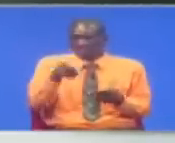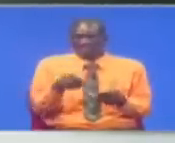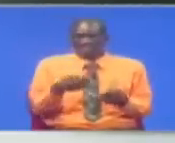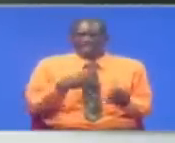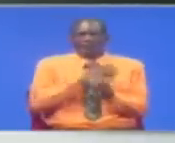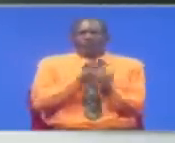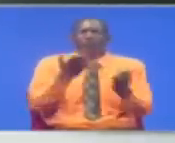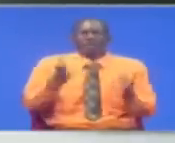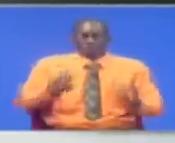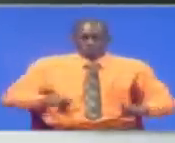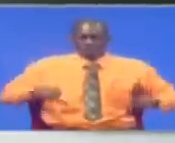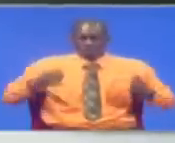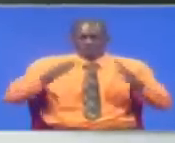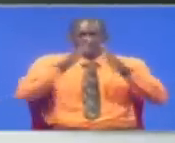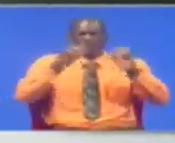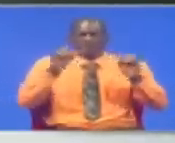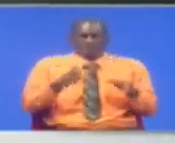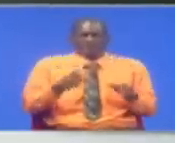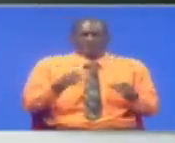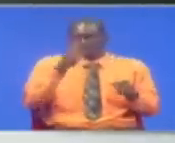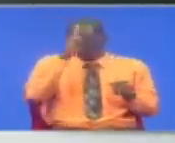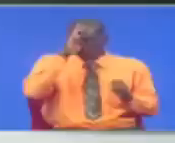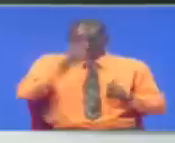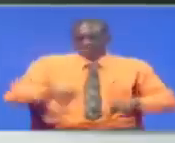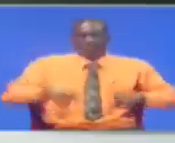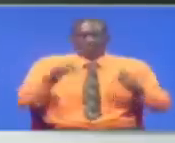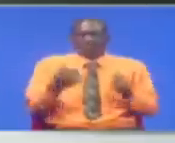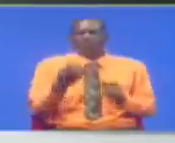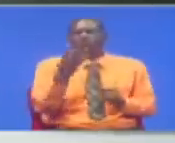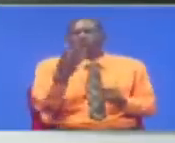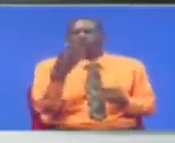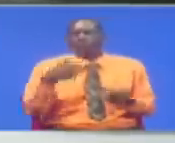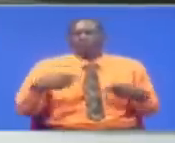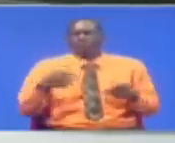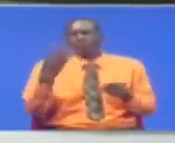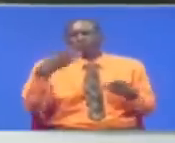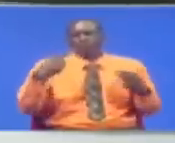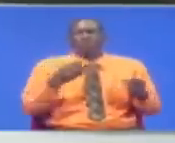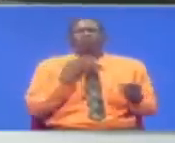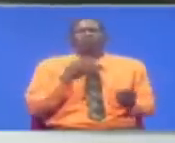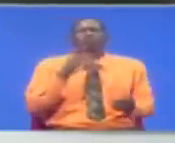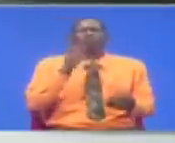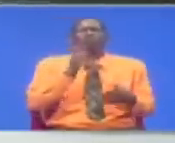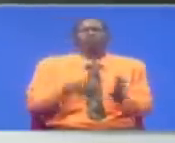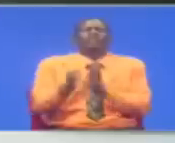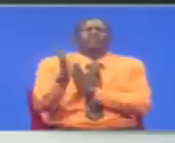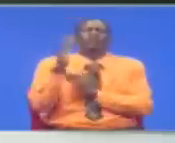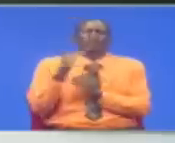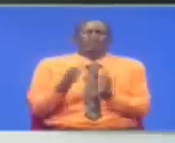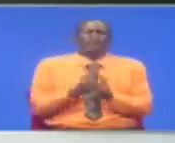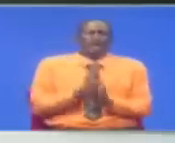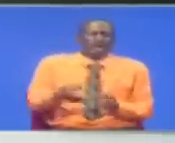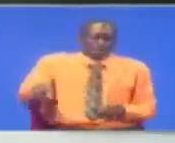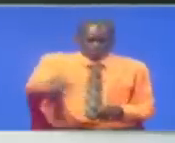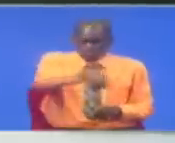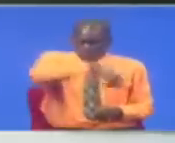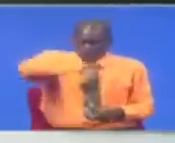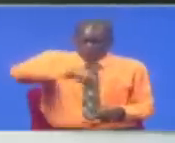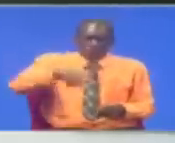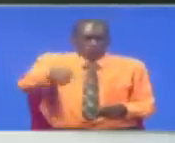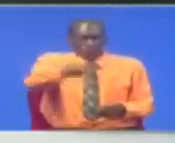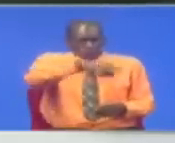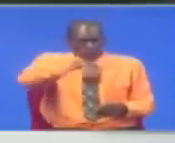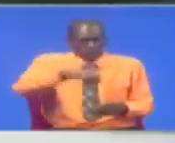kuishi. Wako wanaishi vizuri watu waina waine. What more security do they want? Na sisi. Na